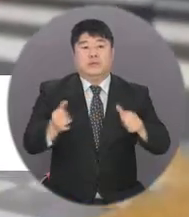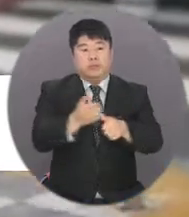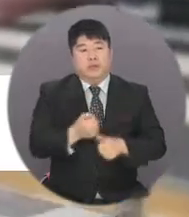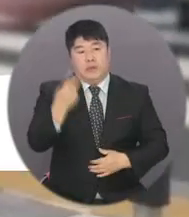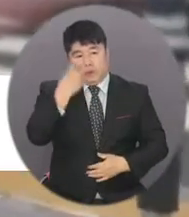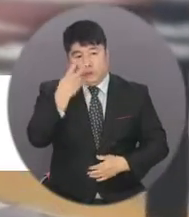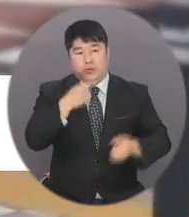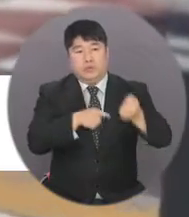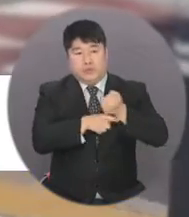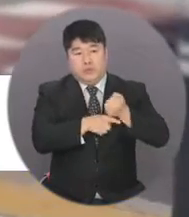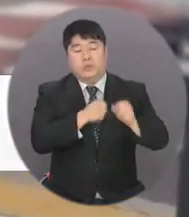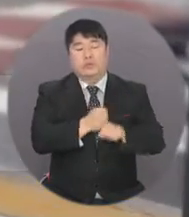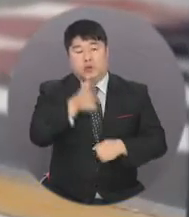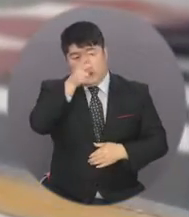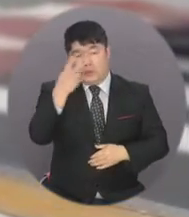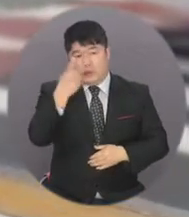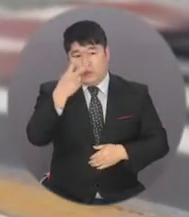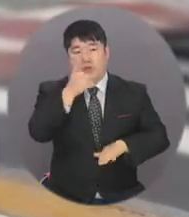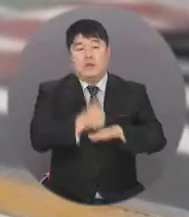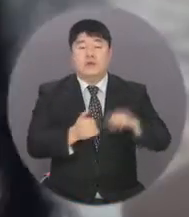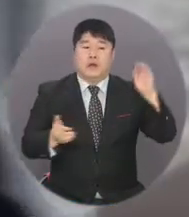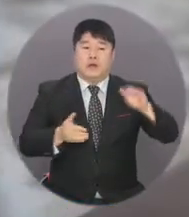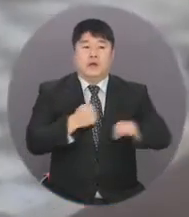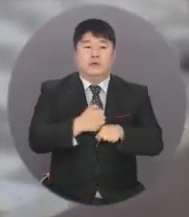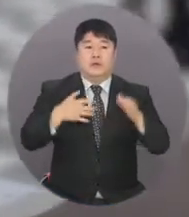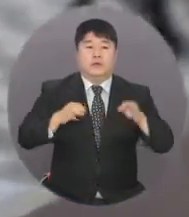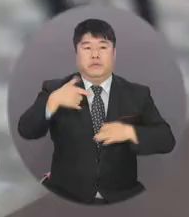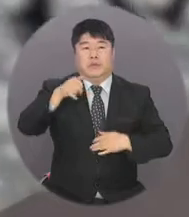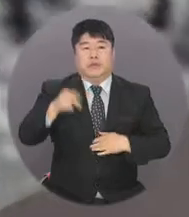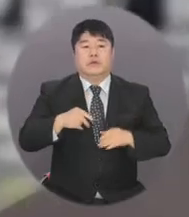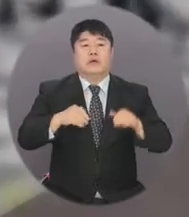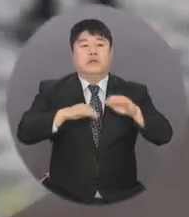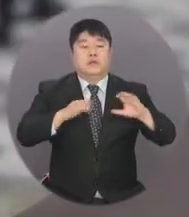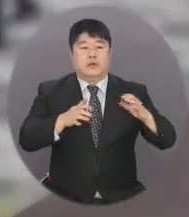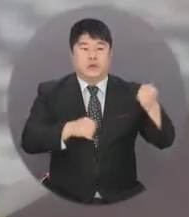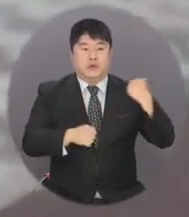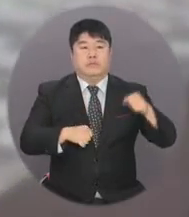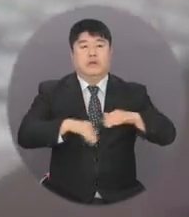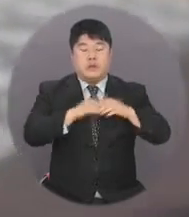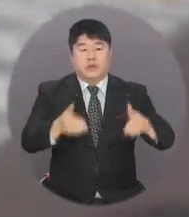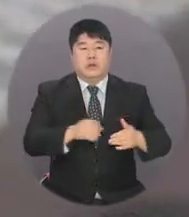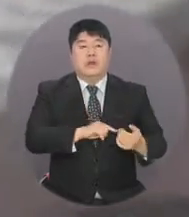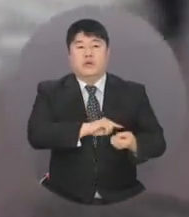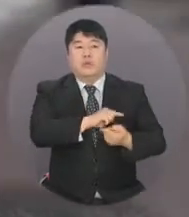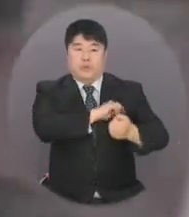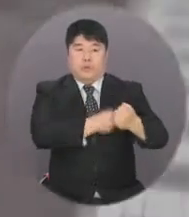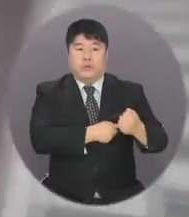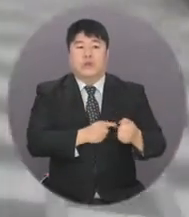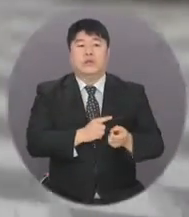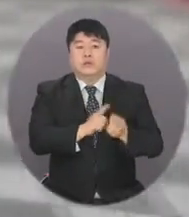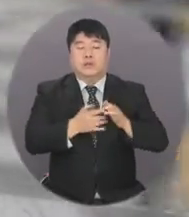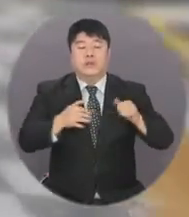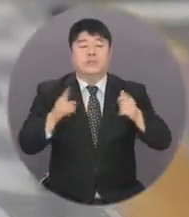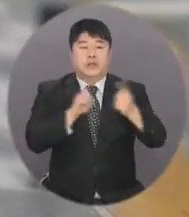있습니다. 경찰 조사 결과 학생들은 김기현 국민의힘 당대표 권한대행을 만나게 해달라며 1시간